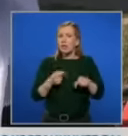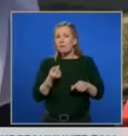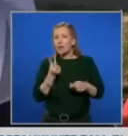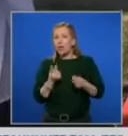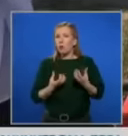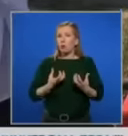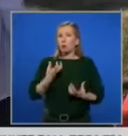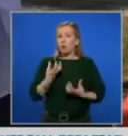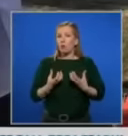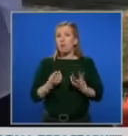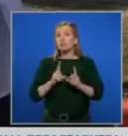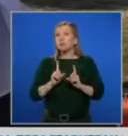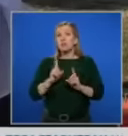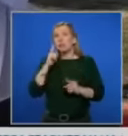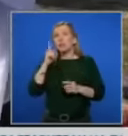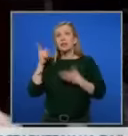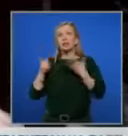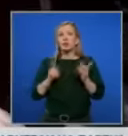ще отидем, но не бива да губим вяра.